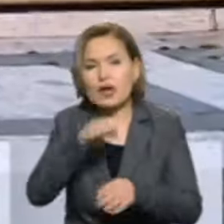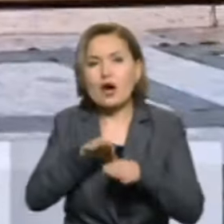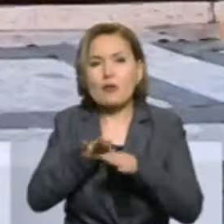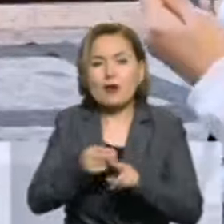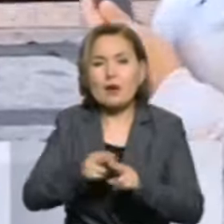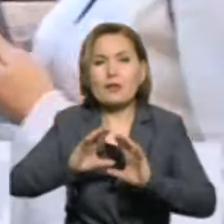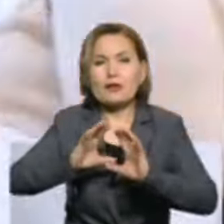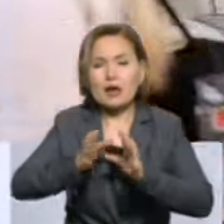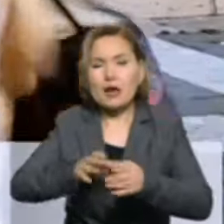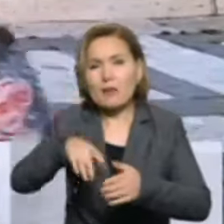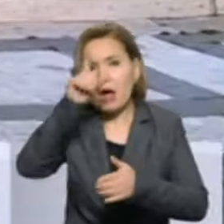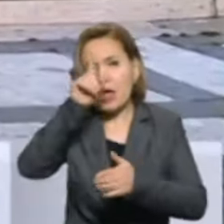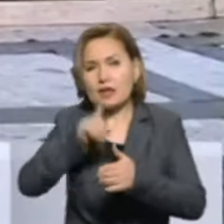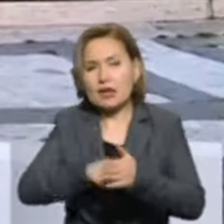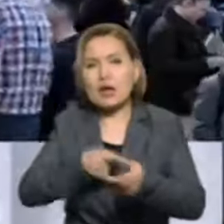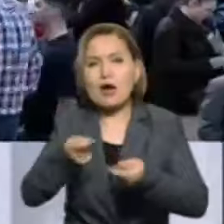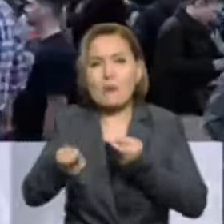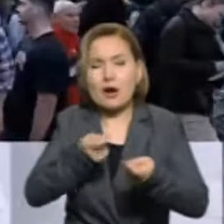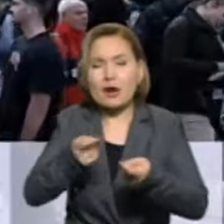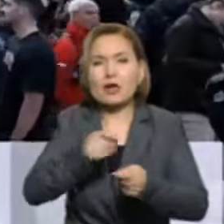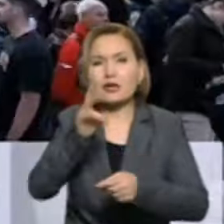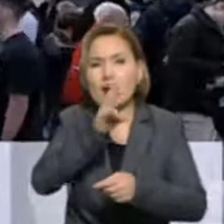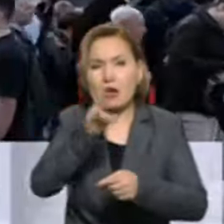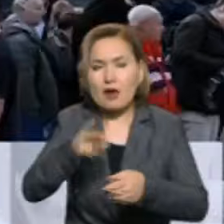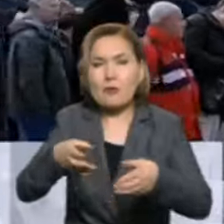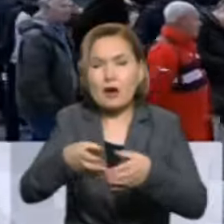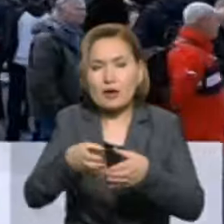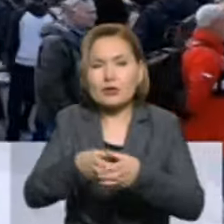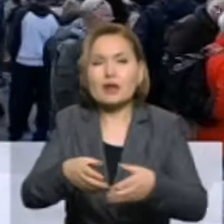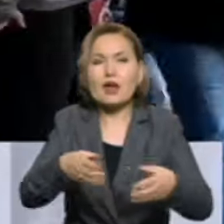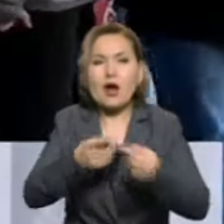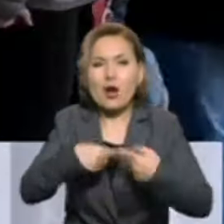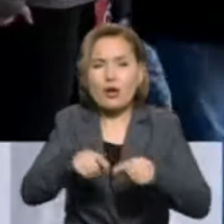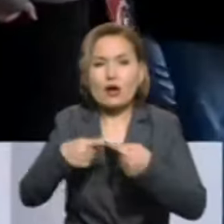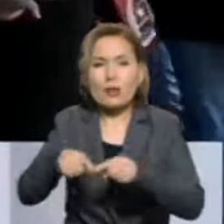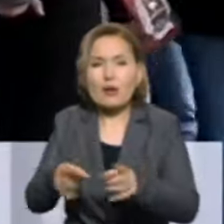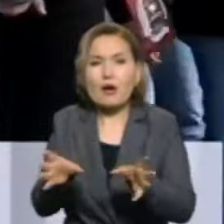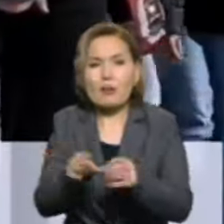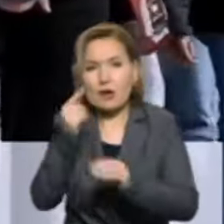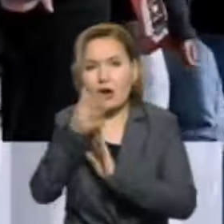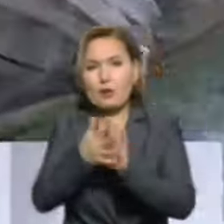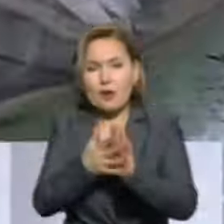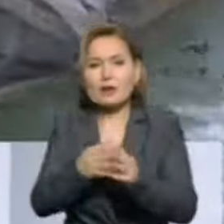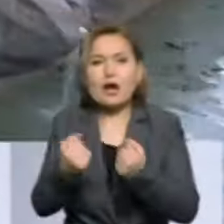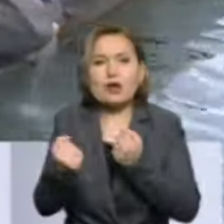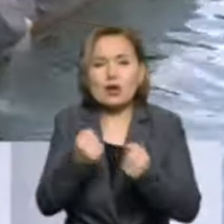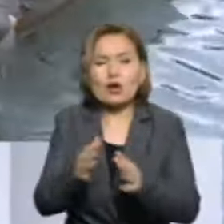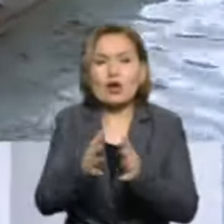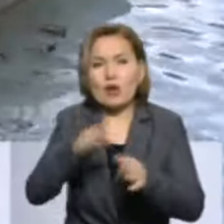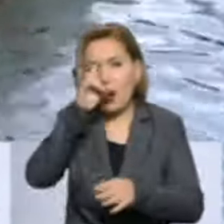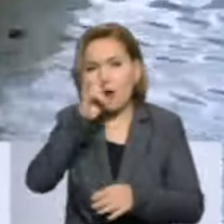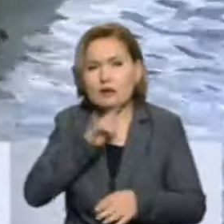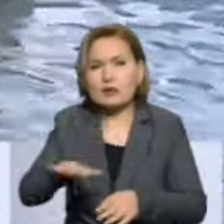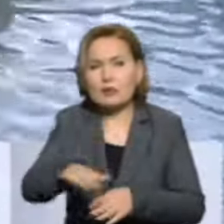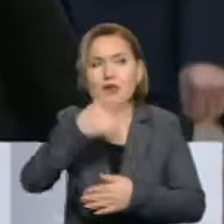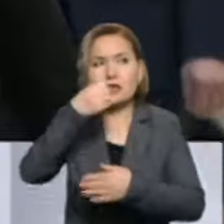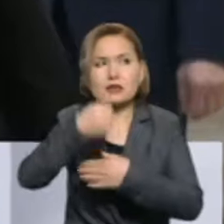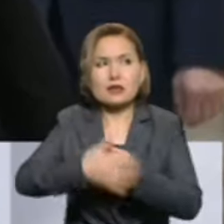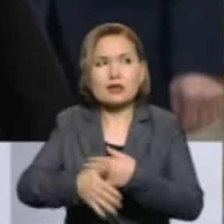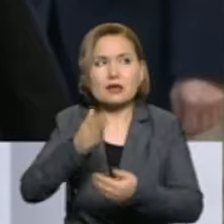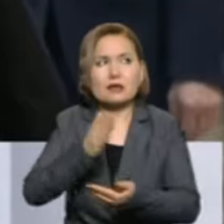жатқан әлемдік діндер көшбасшыларының съездері діни қауымдар арасында өзара түсіністікті нығайтатын алаңға айналғанын айтты.